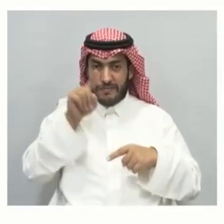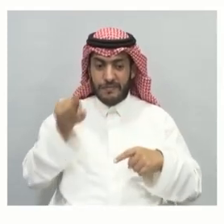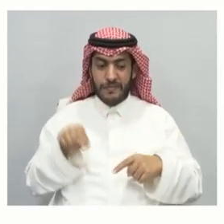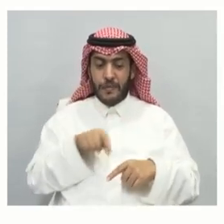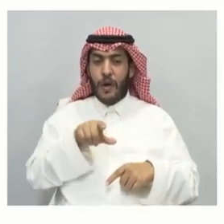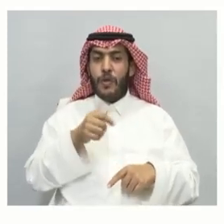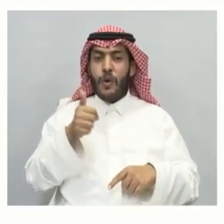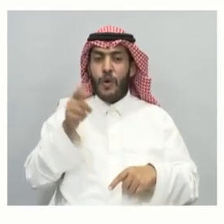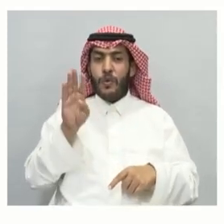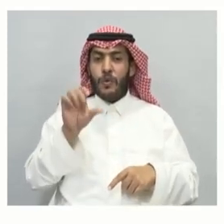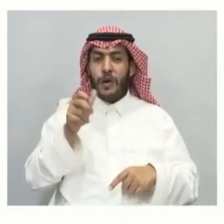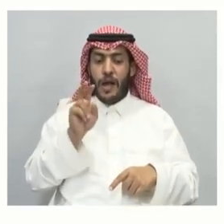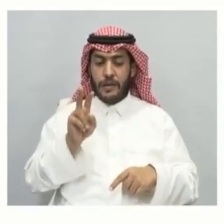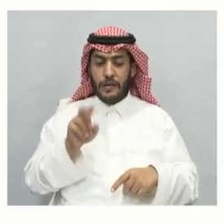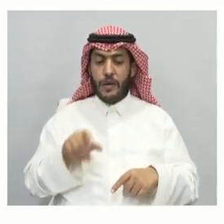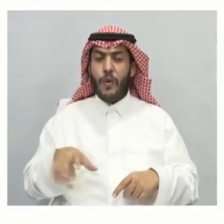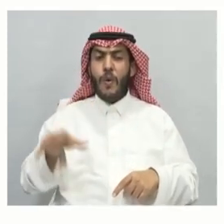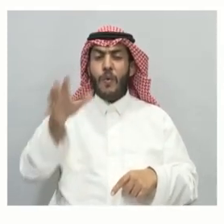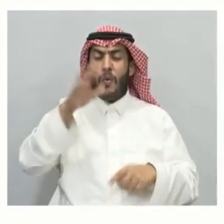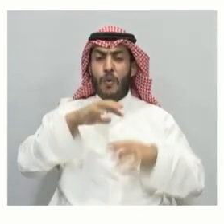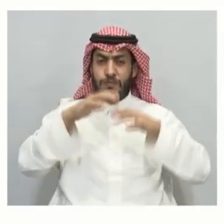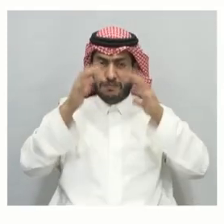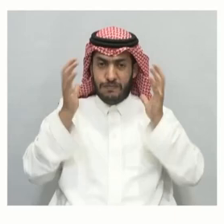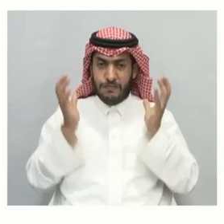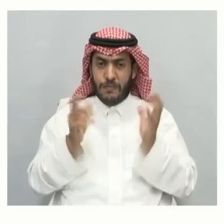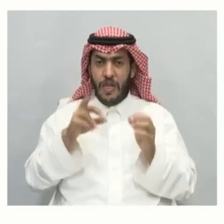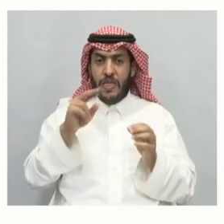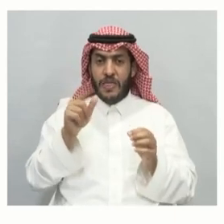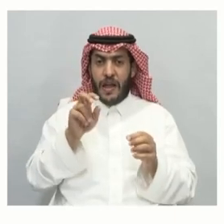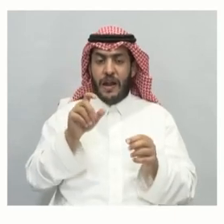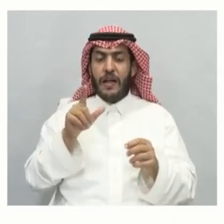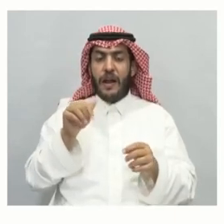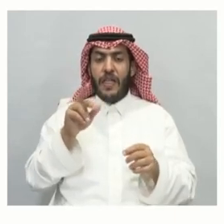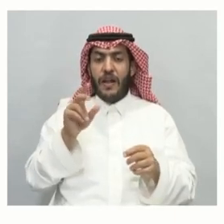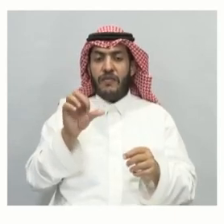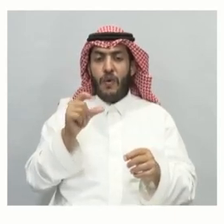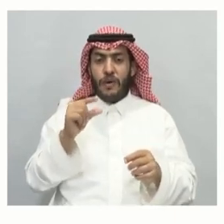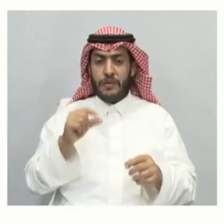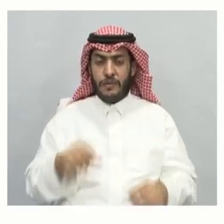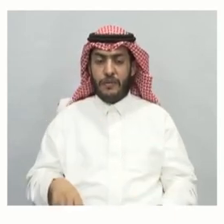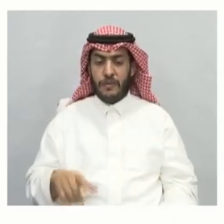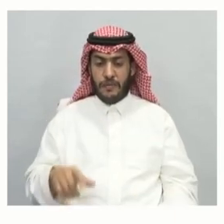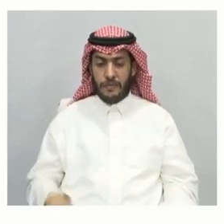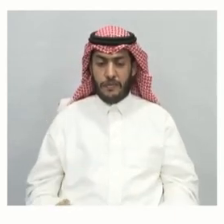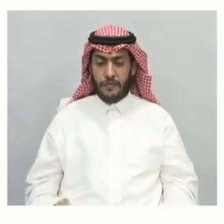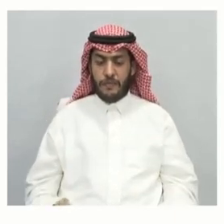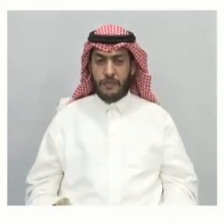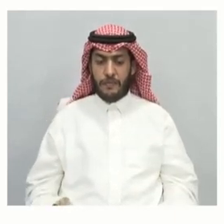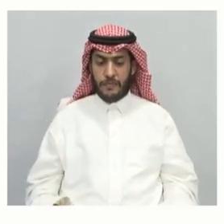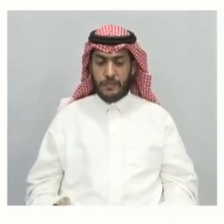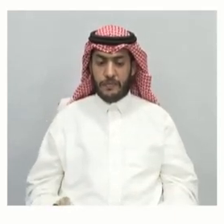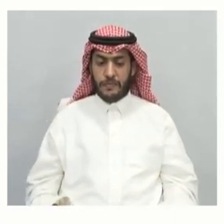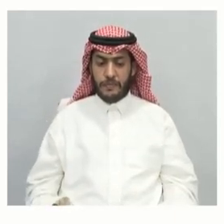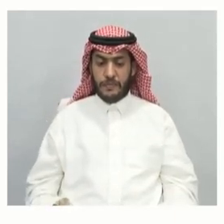بمعنى انه هذه كلها عباره عن ايش ذره رذرفورد ايش فيها ذره رذرفورد انه